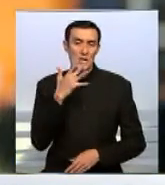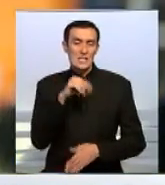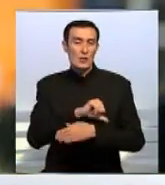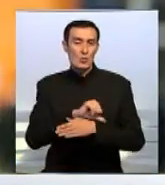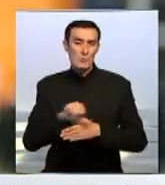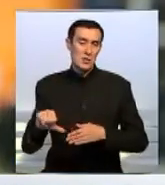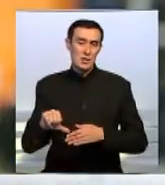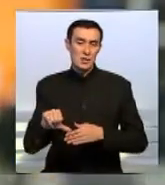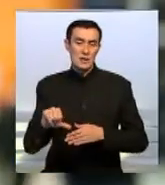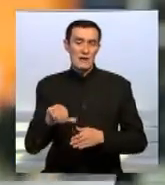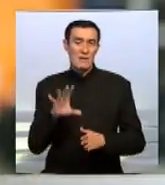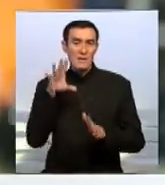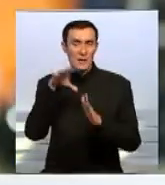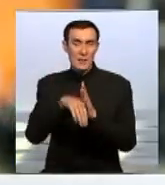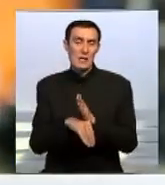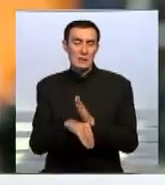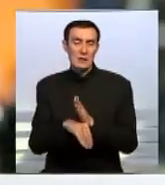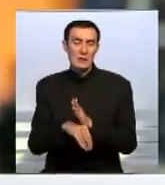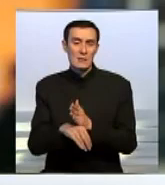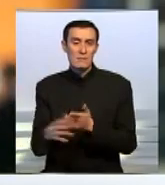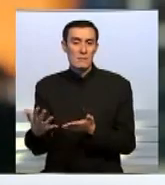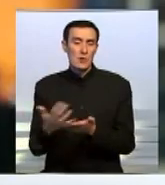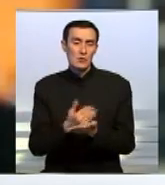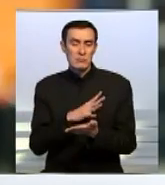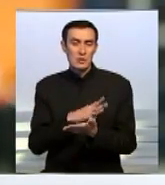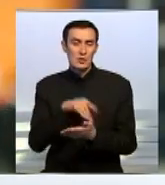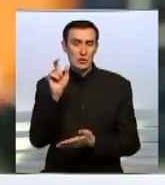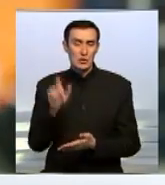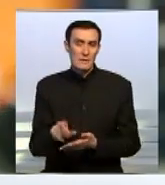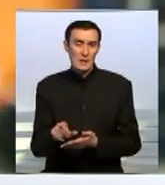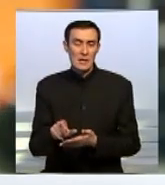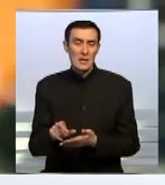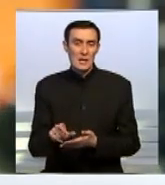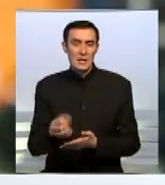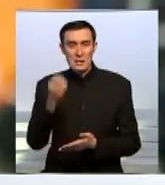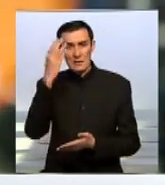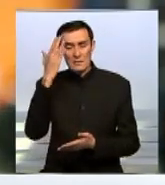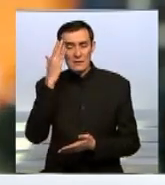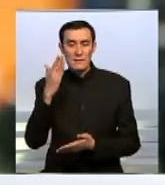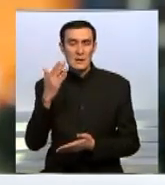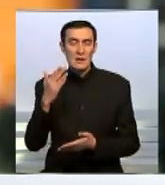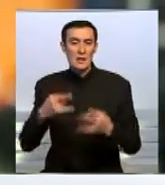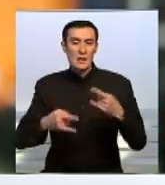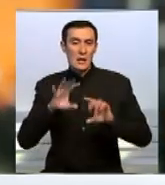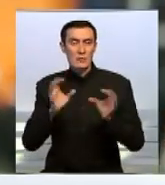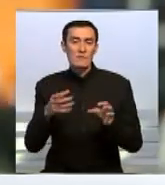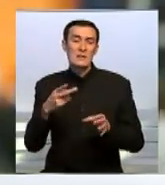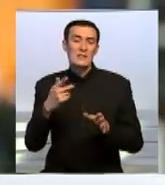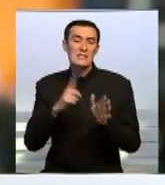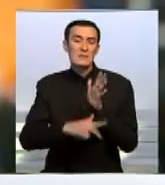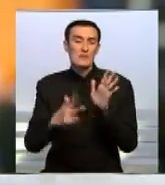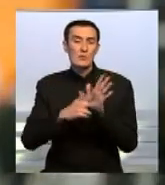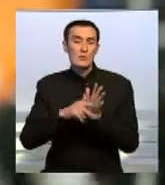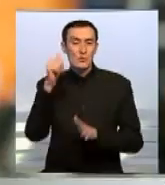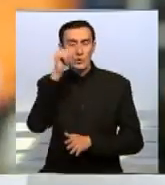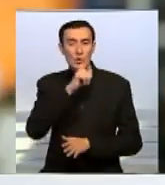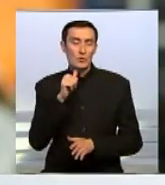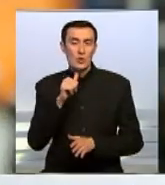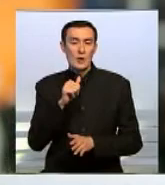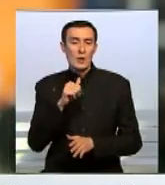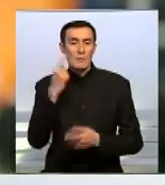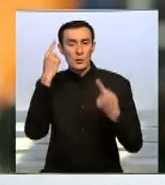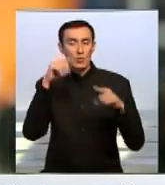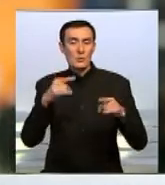зарубежный вклад получил человек, японец из телекомпании NHK, который в 1978 году изобрел телевидение высокой